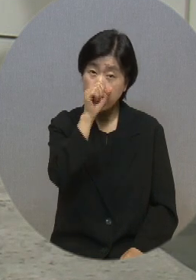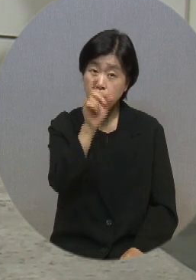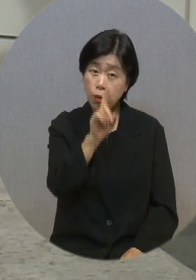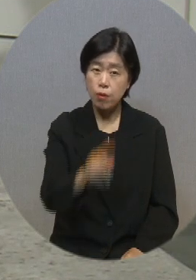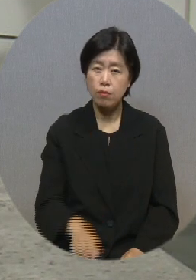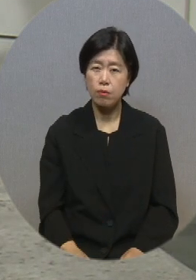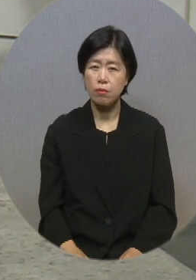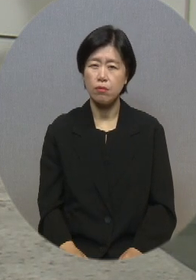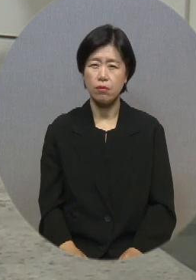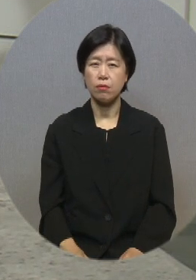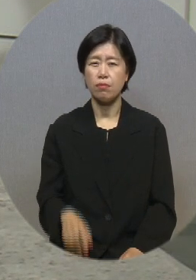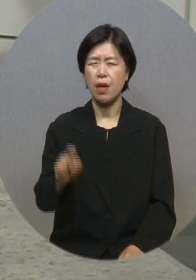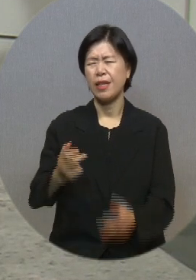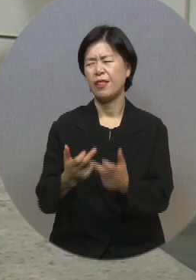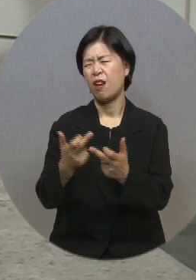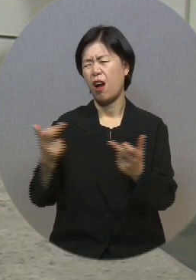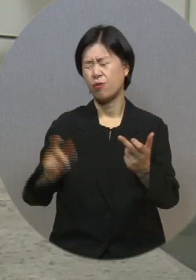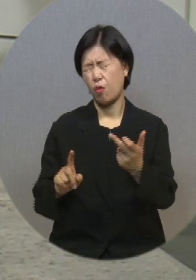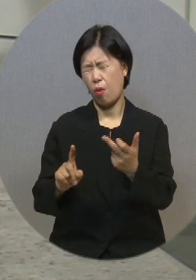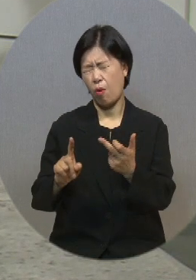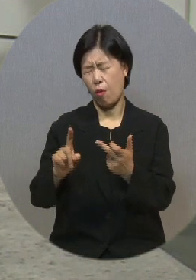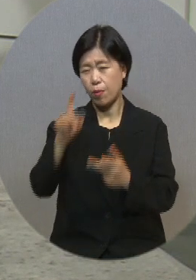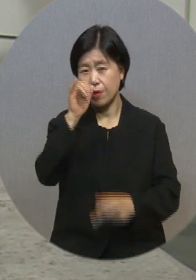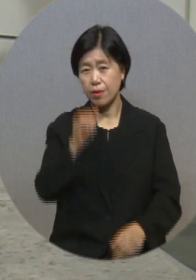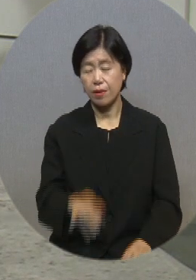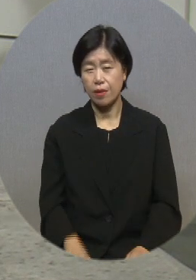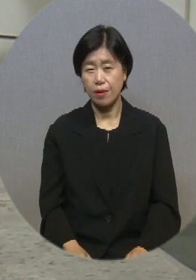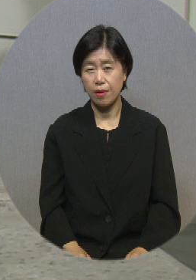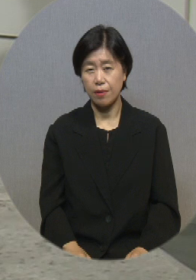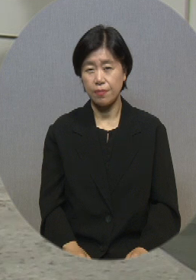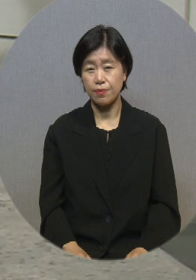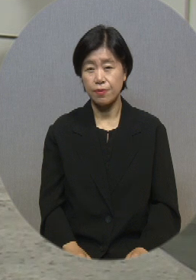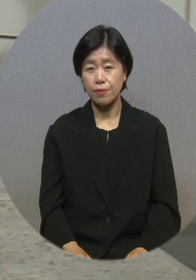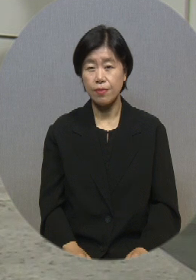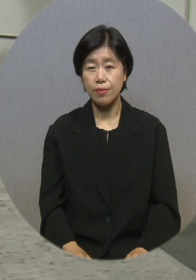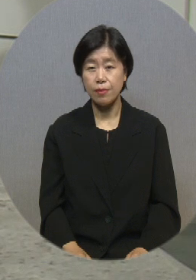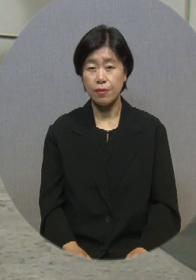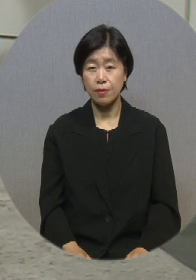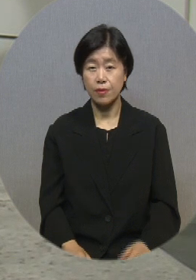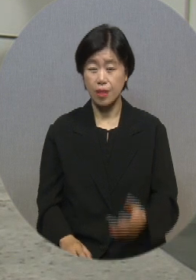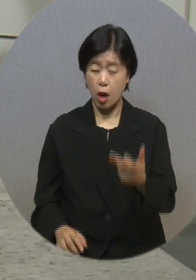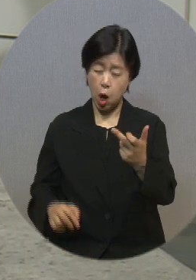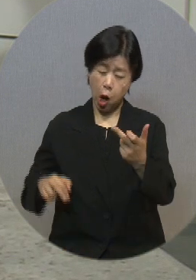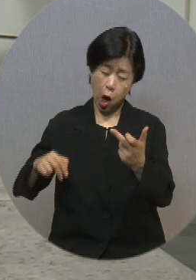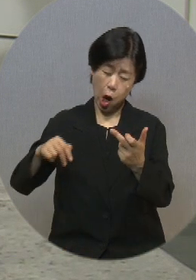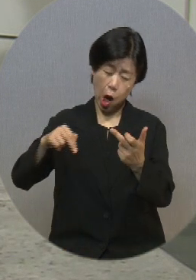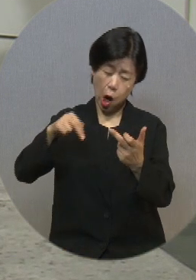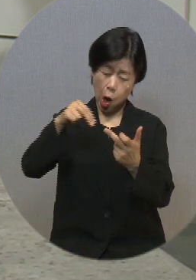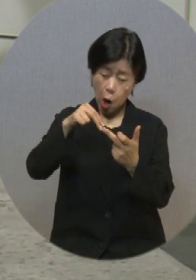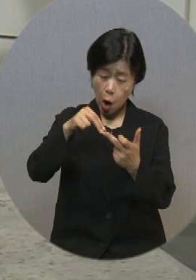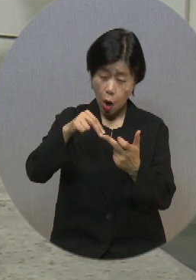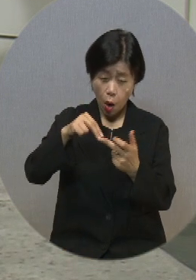아주 높은 산이라서. 네. 높은 산에서 거기서 내려보는 경치가 좋고 공기가 네. 맑고